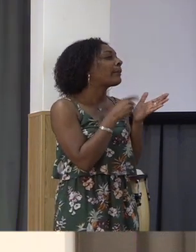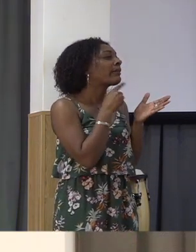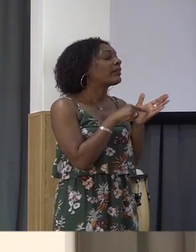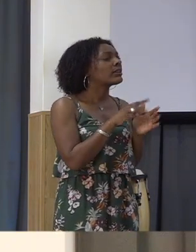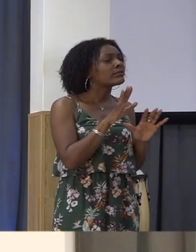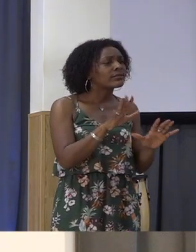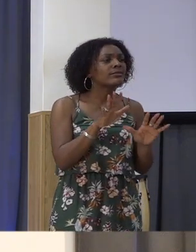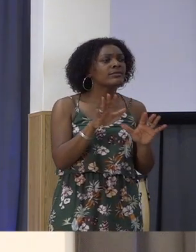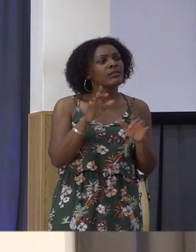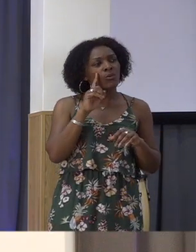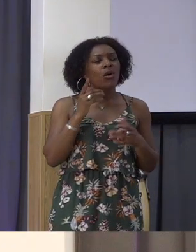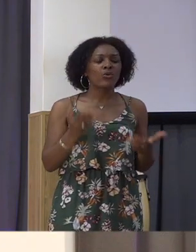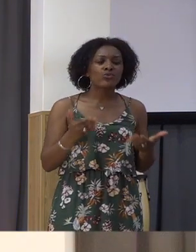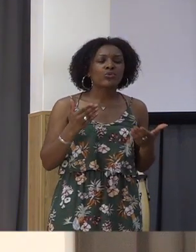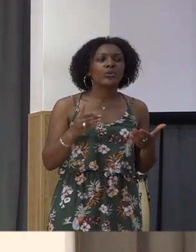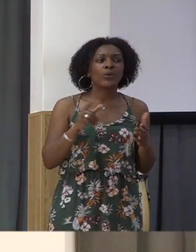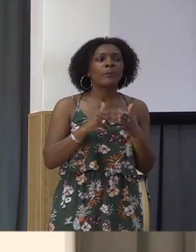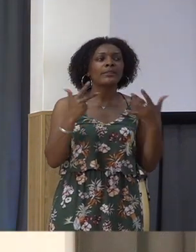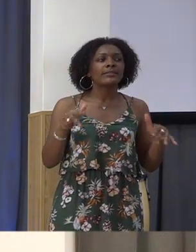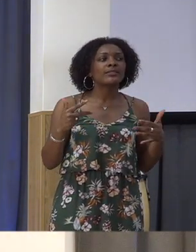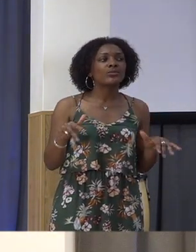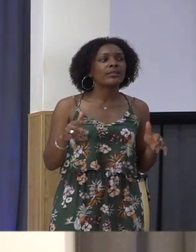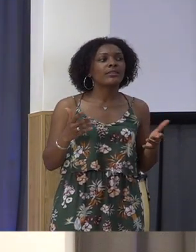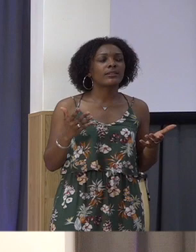Parce que l'époque dans laquelle nous vivons aide beaucoup à